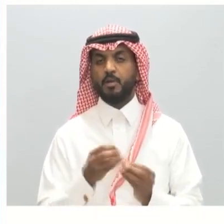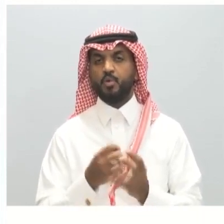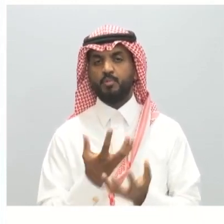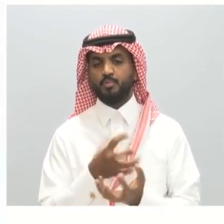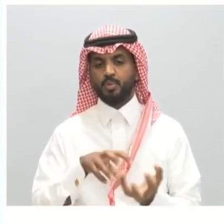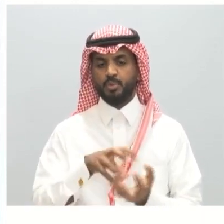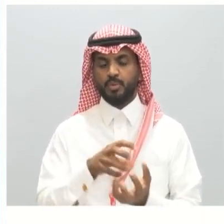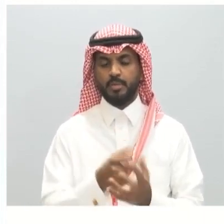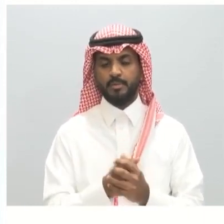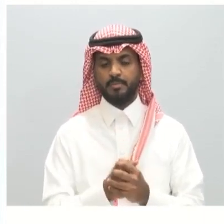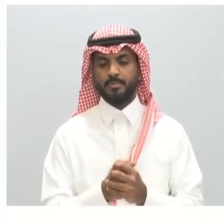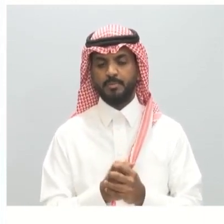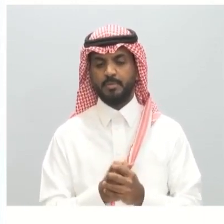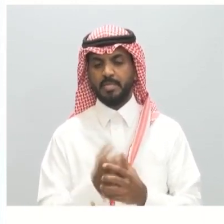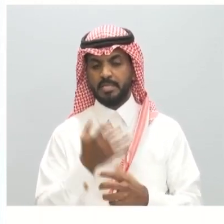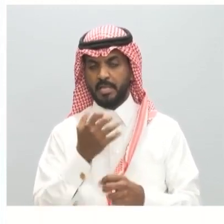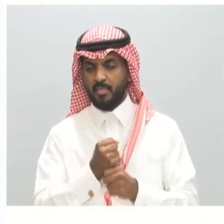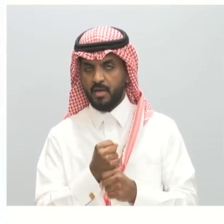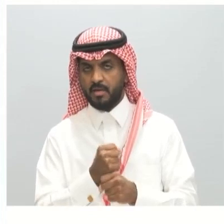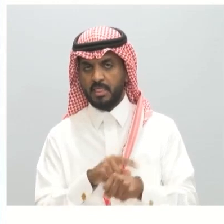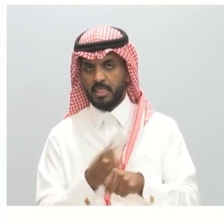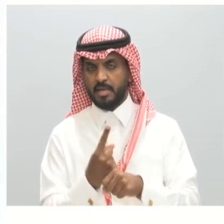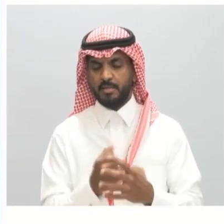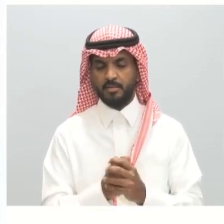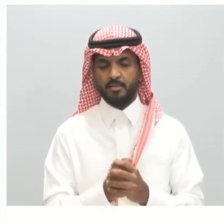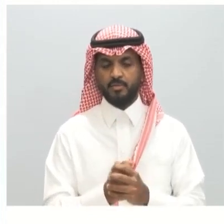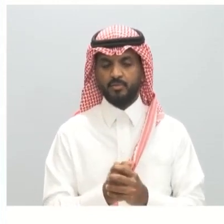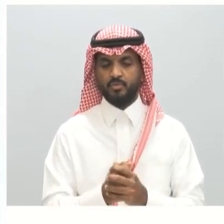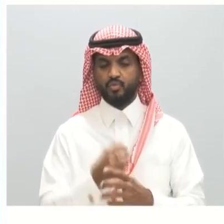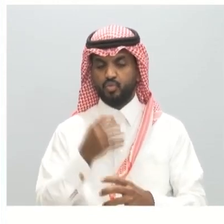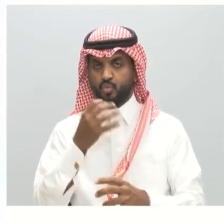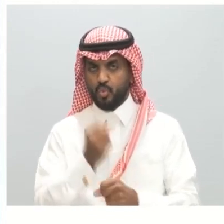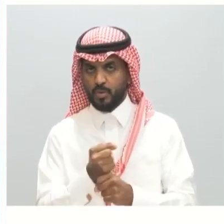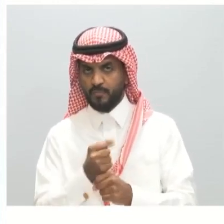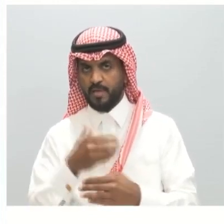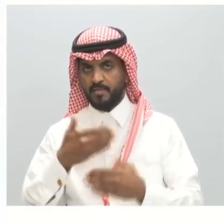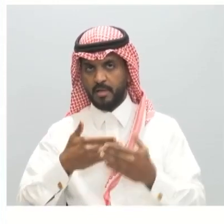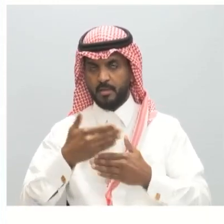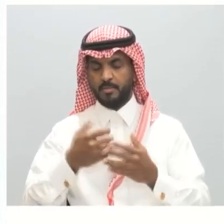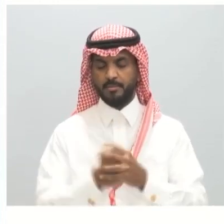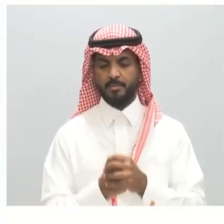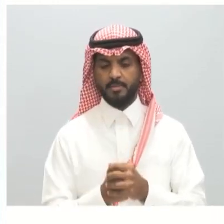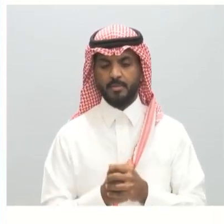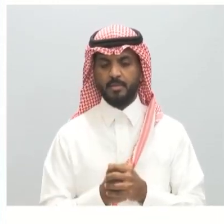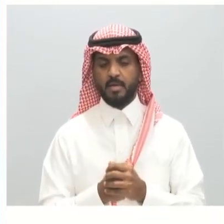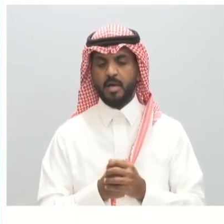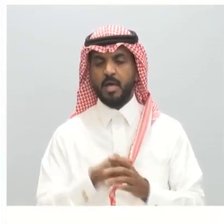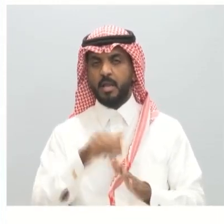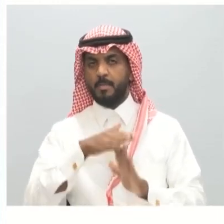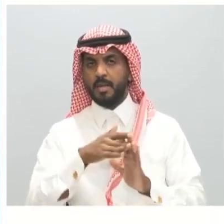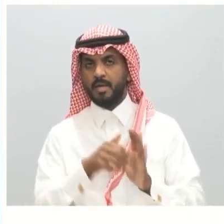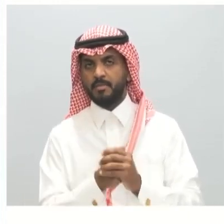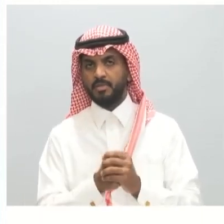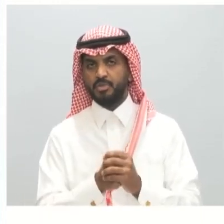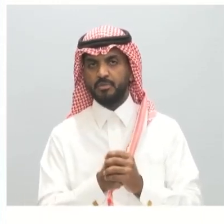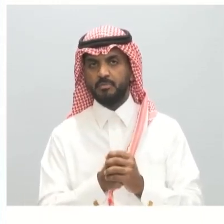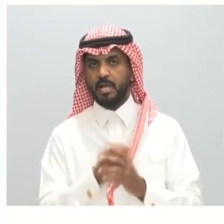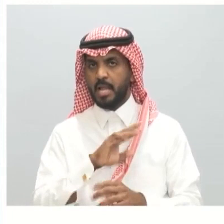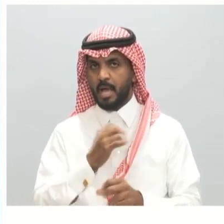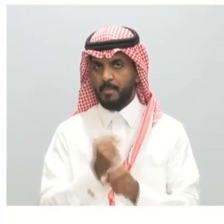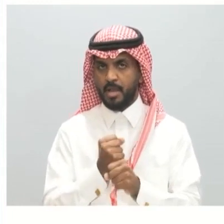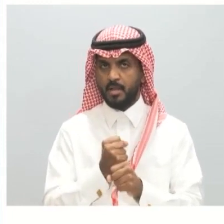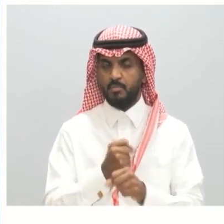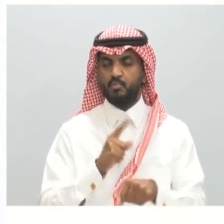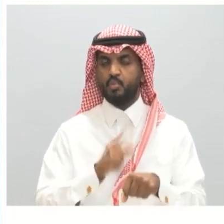لبنه الانتظار ثانيه توقف هذه اللبنه البرنامج عن العمل لمده